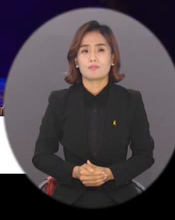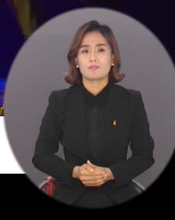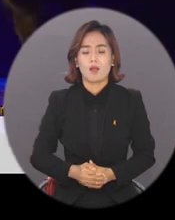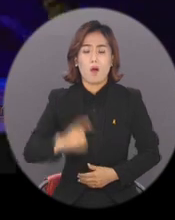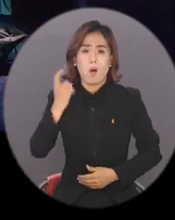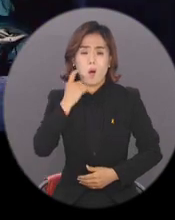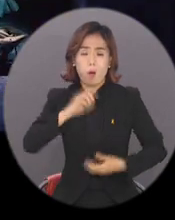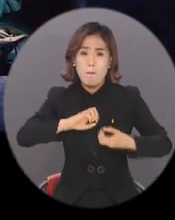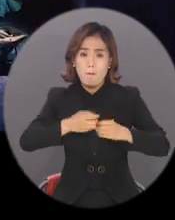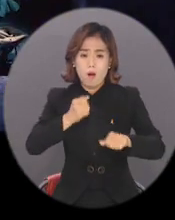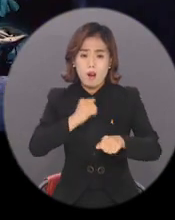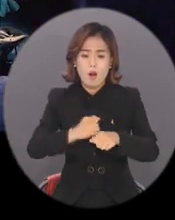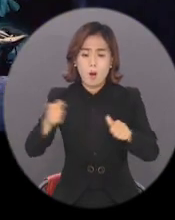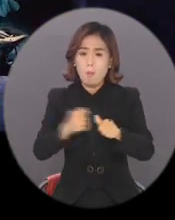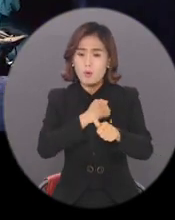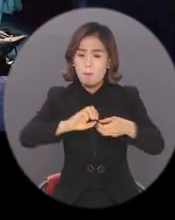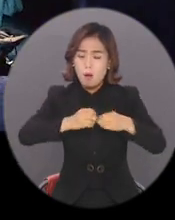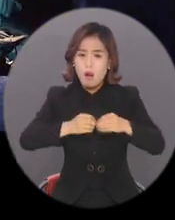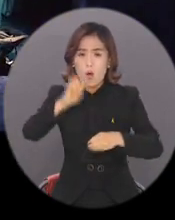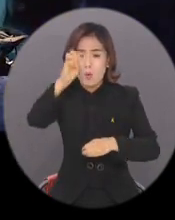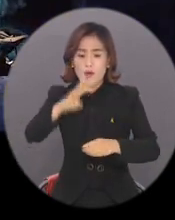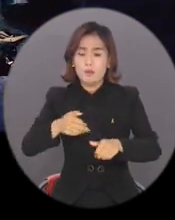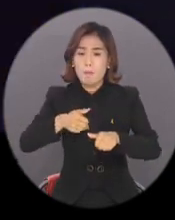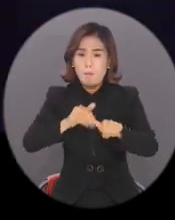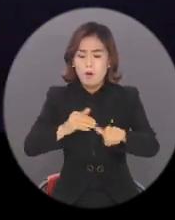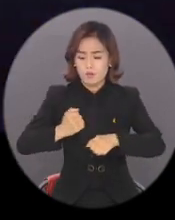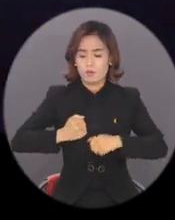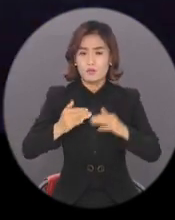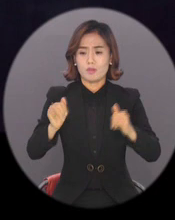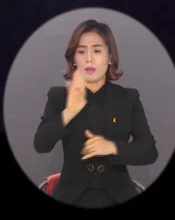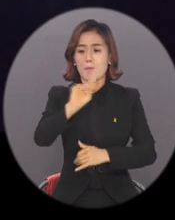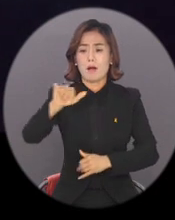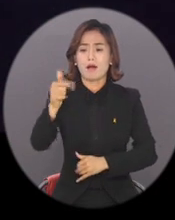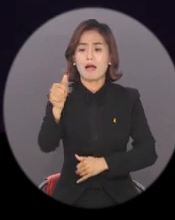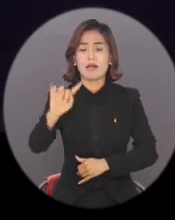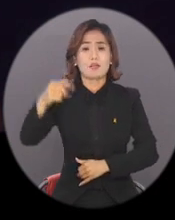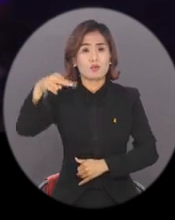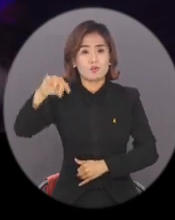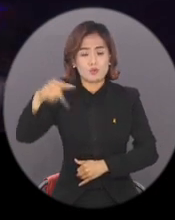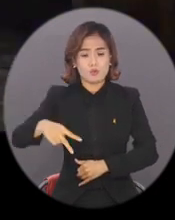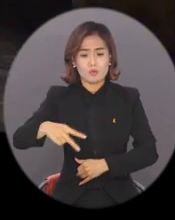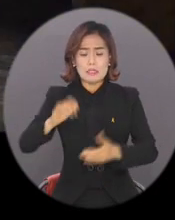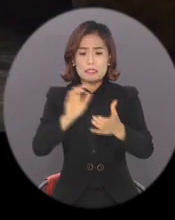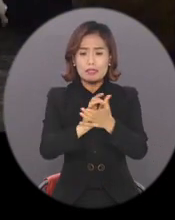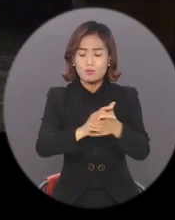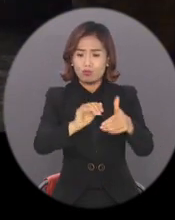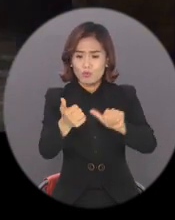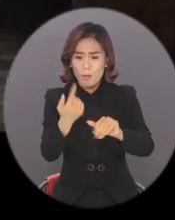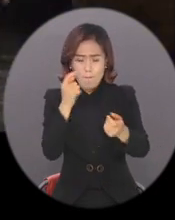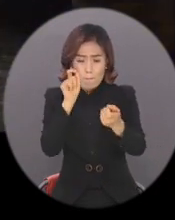유언비어를 알조하고 폭력 시위를 조장하기 위해 광주에 투입된 편의대원 박한수. 친구의 죽음을 눈앞에서